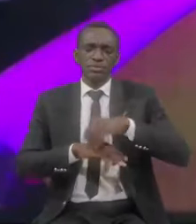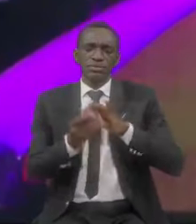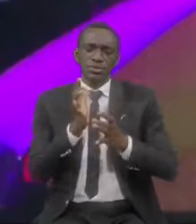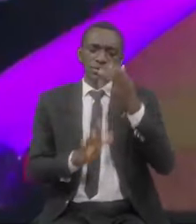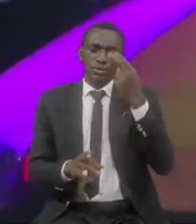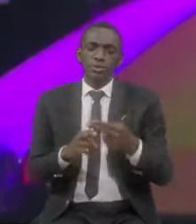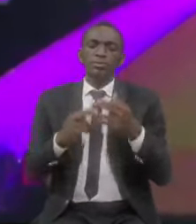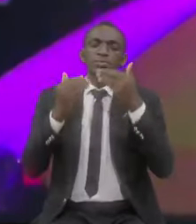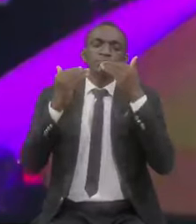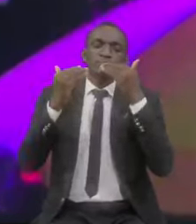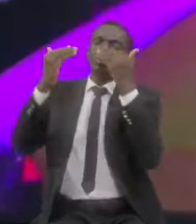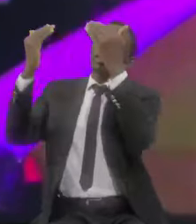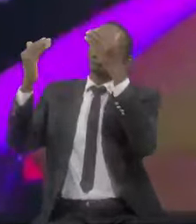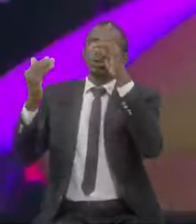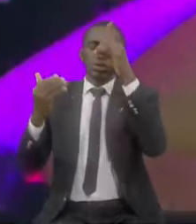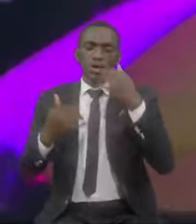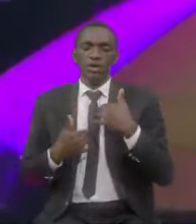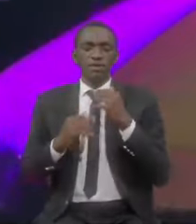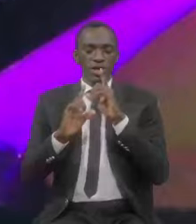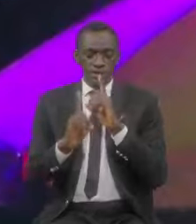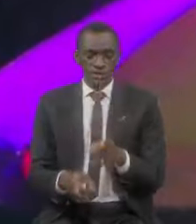Merci parce que tu nous as exaucés.